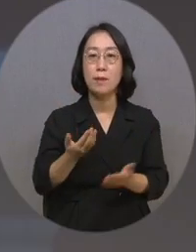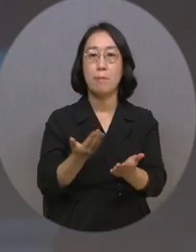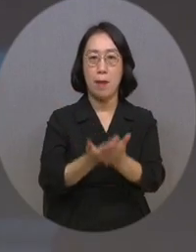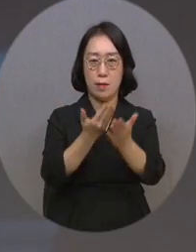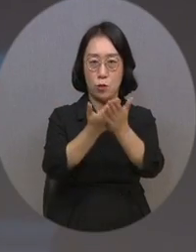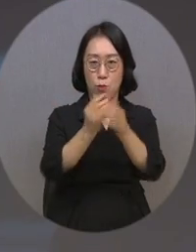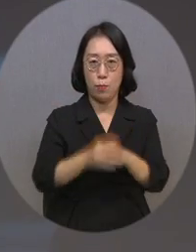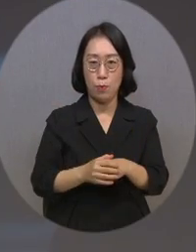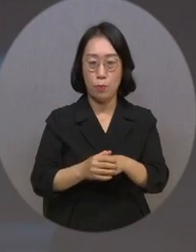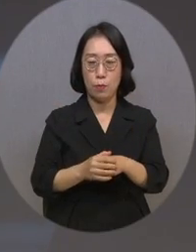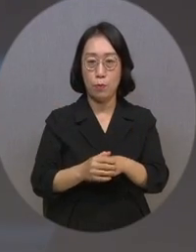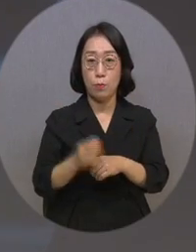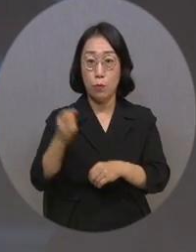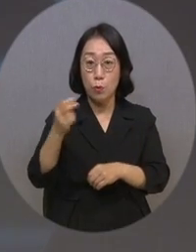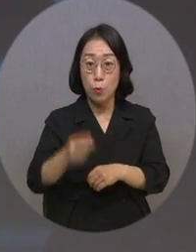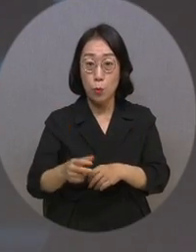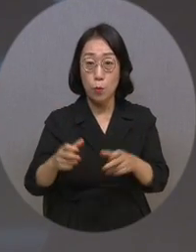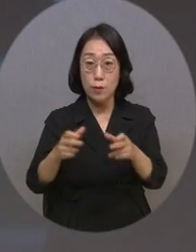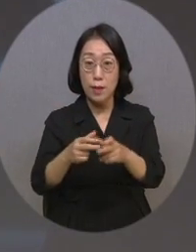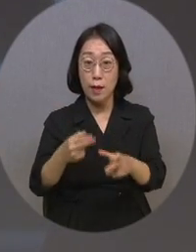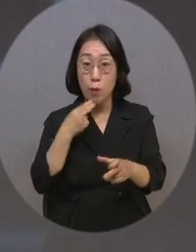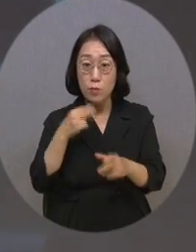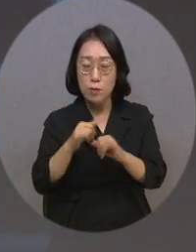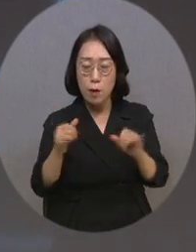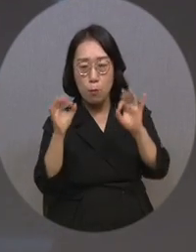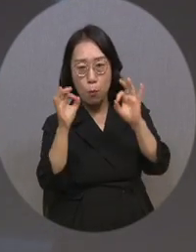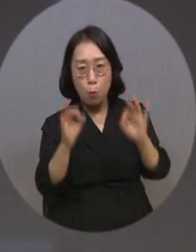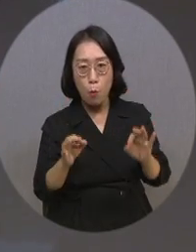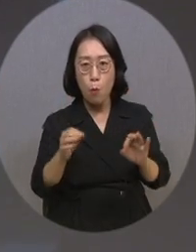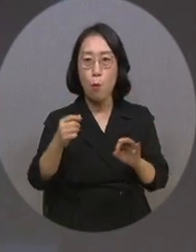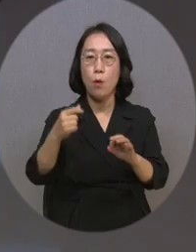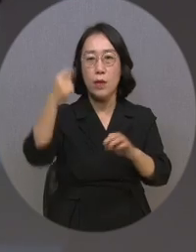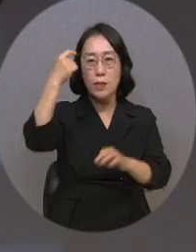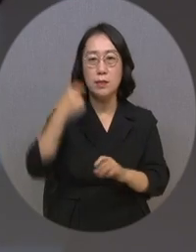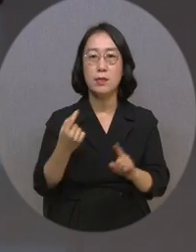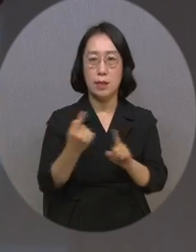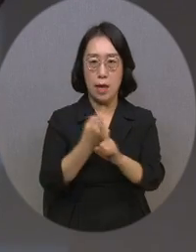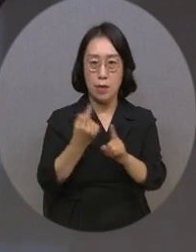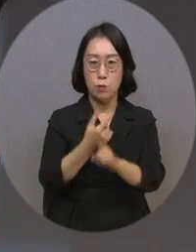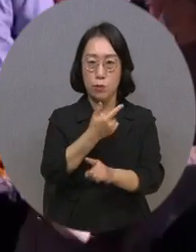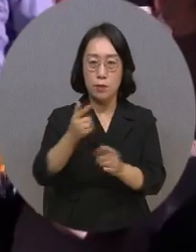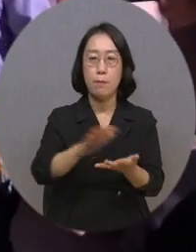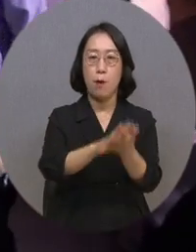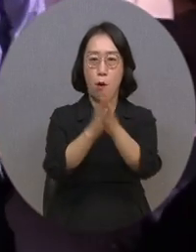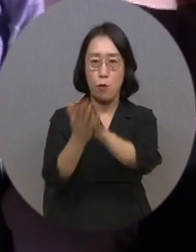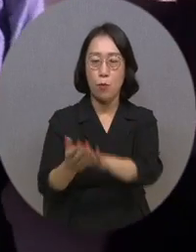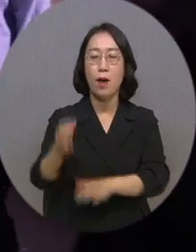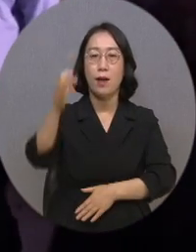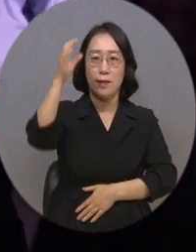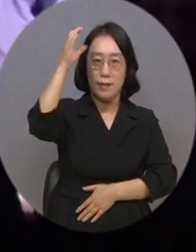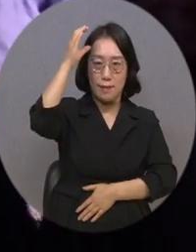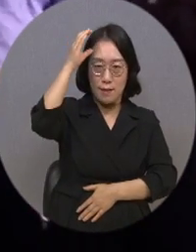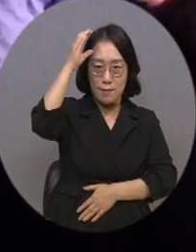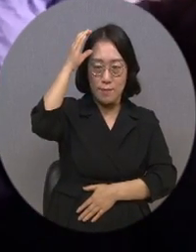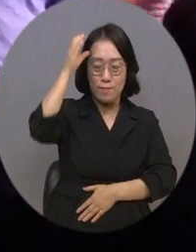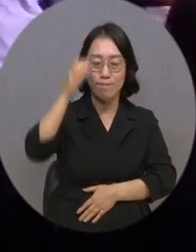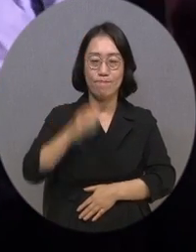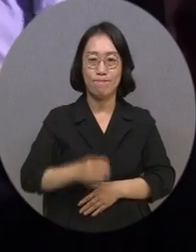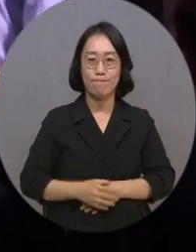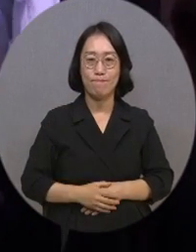발전, 그리고 비장애인의 장애인식 개선에 큰 변화가 기대됩니다. 복지TV